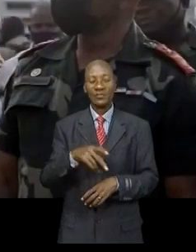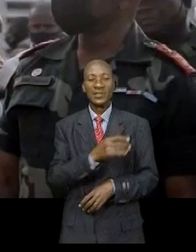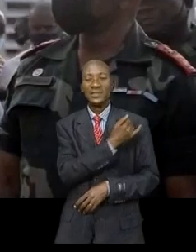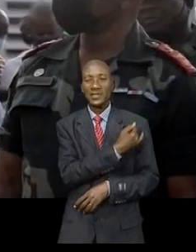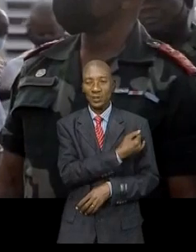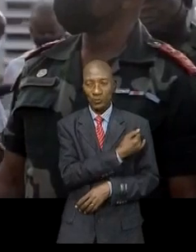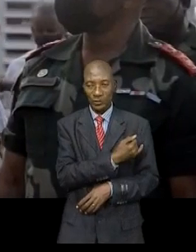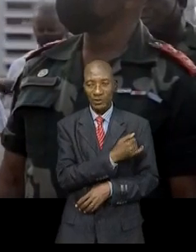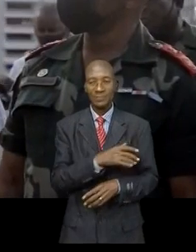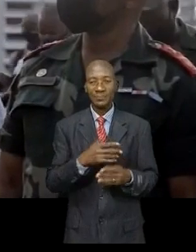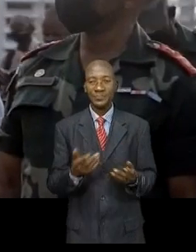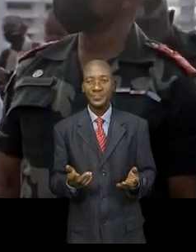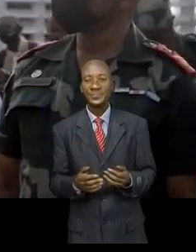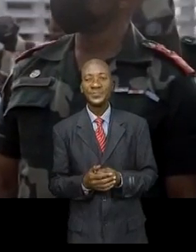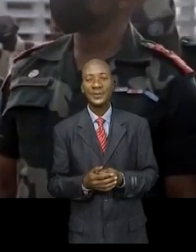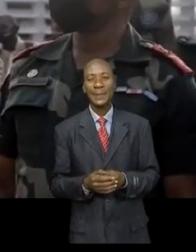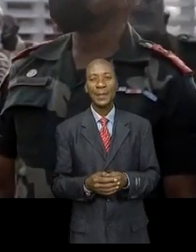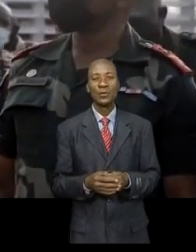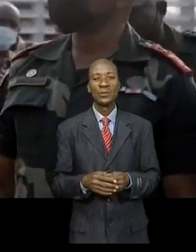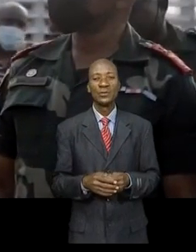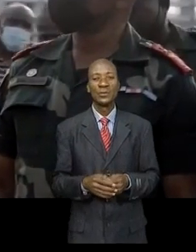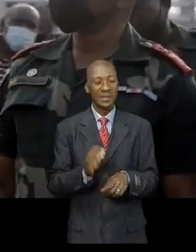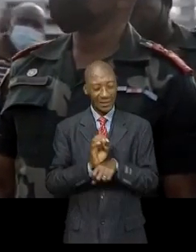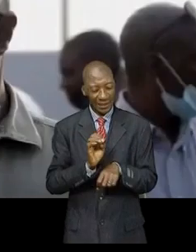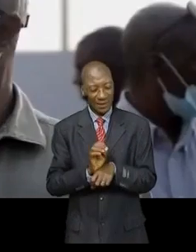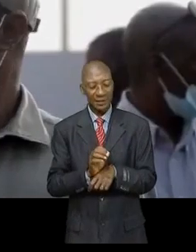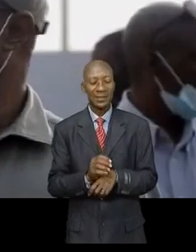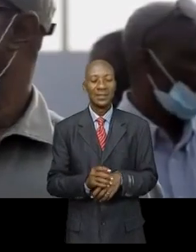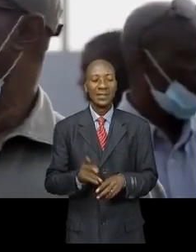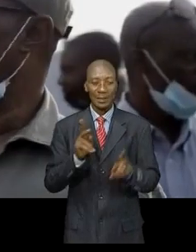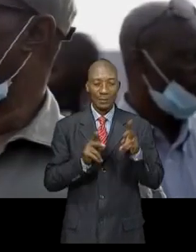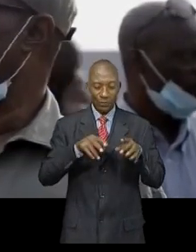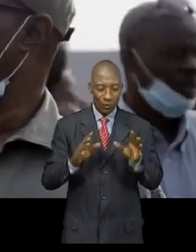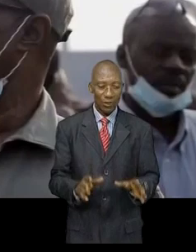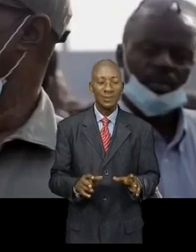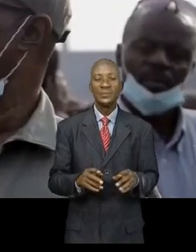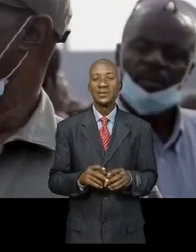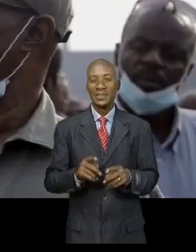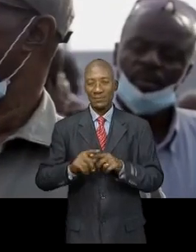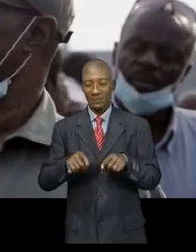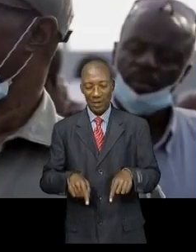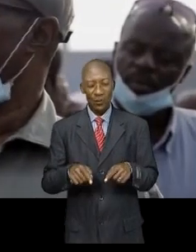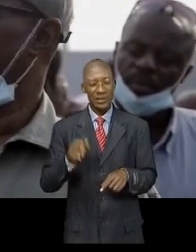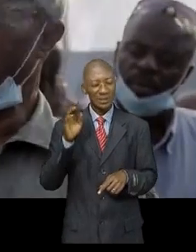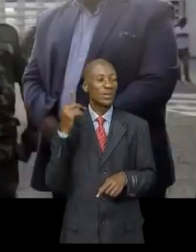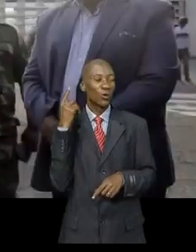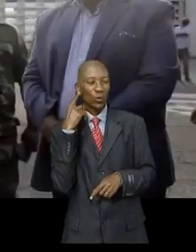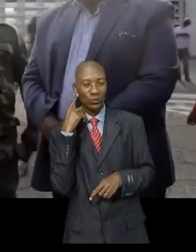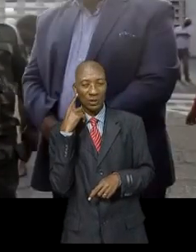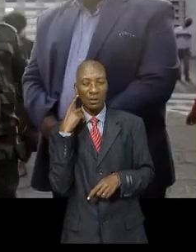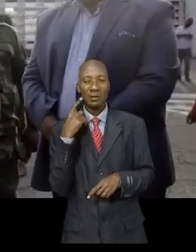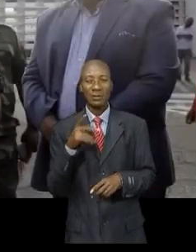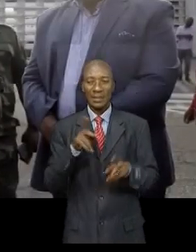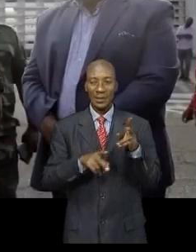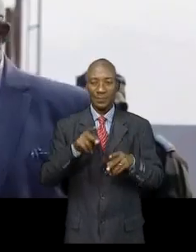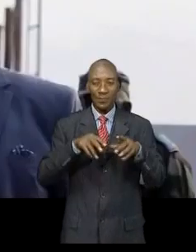de poser un geste de cœur en faveur de leurs compatriotes de Goma sinistrés. Il était accompagné de quelques